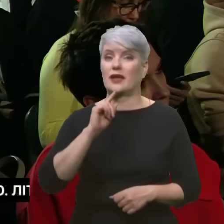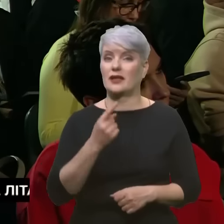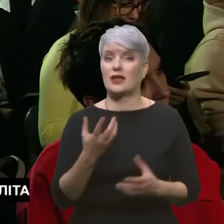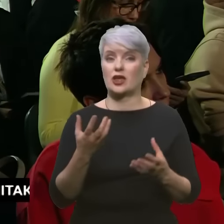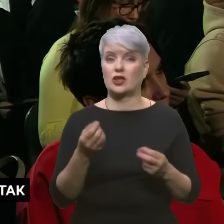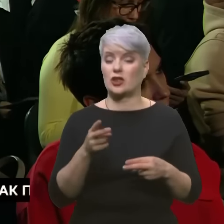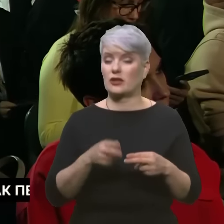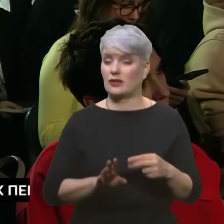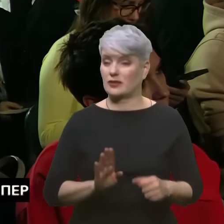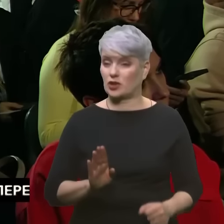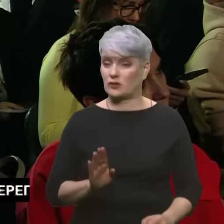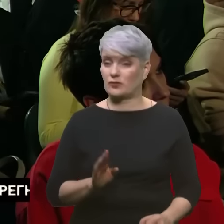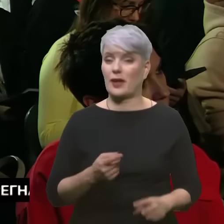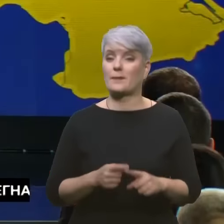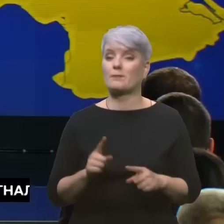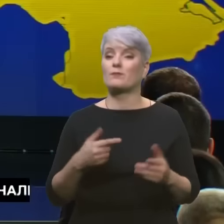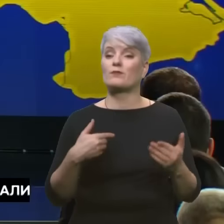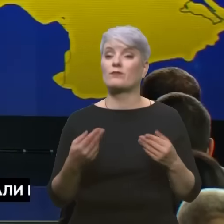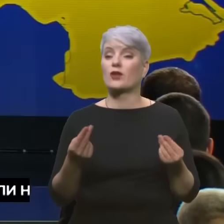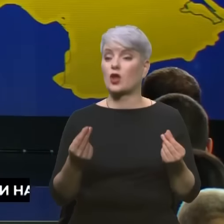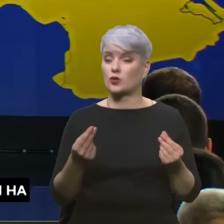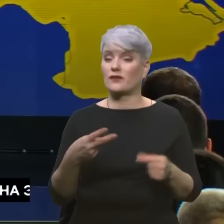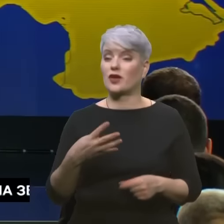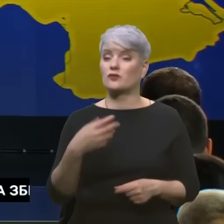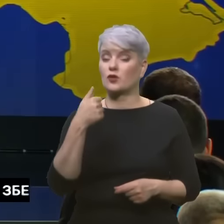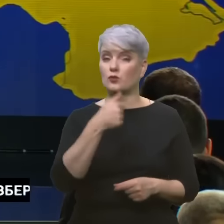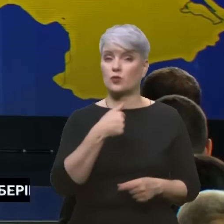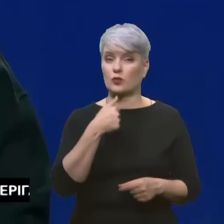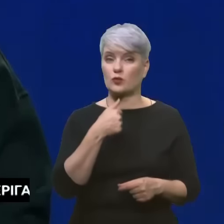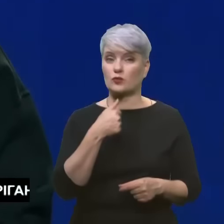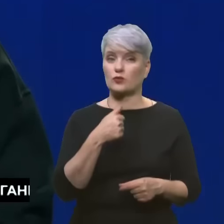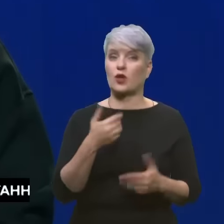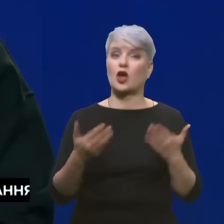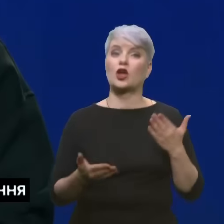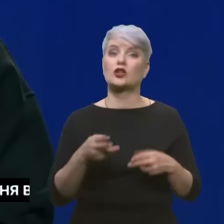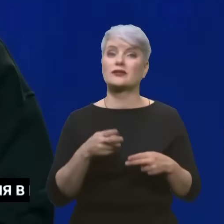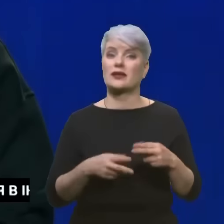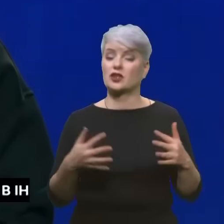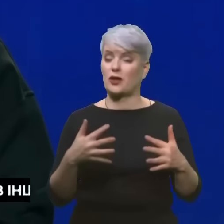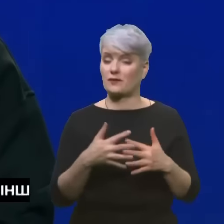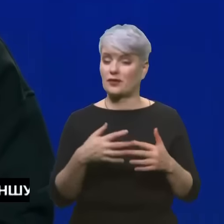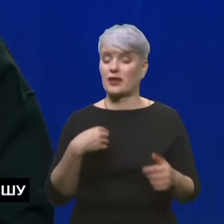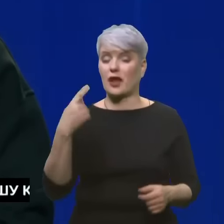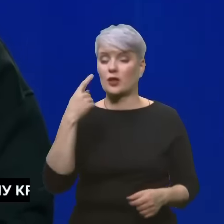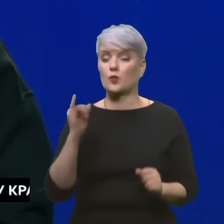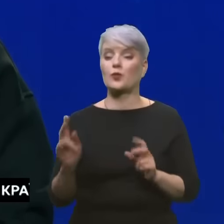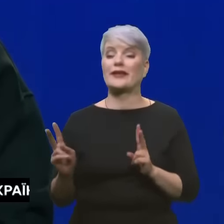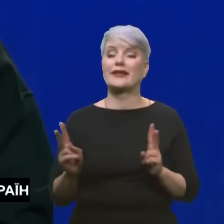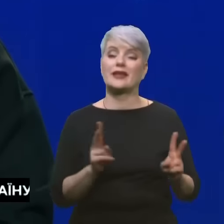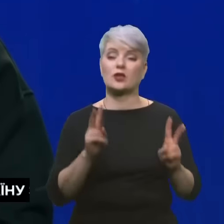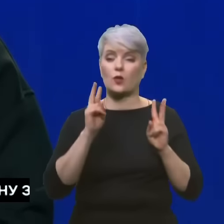І це, що стосується грошей. У 24-му році чи закінчиться війна? Я думаю, що ніхто не